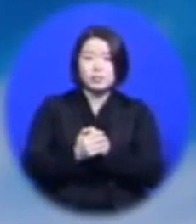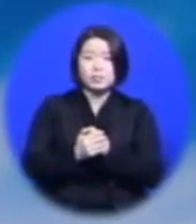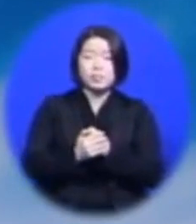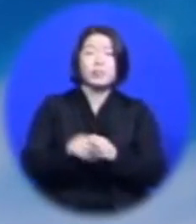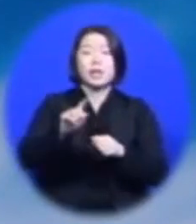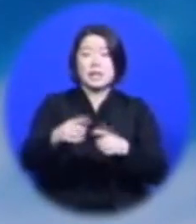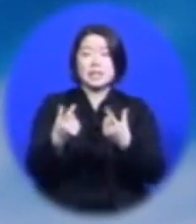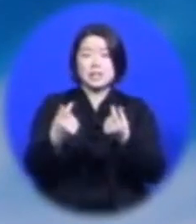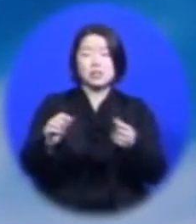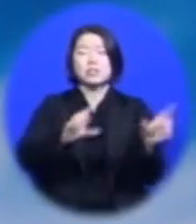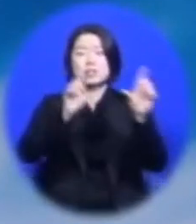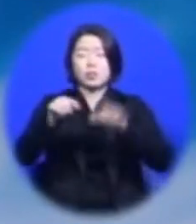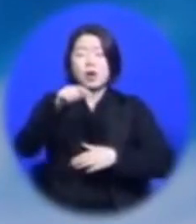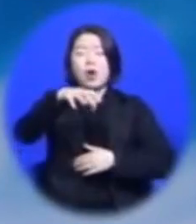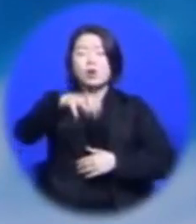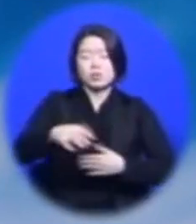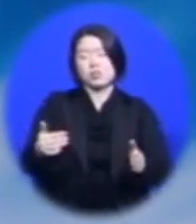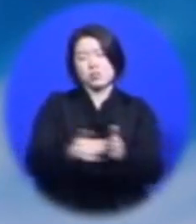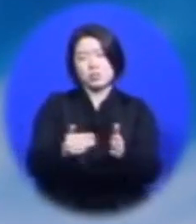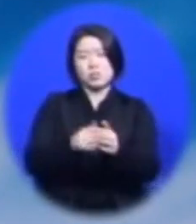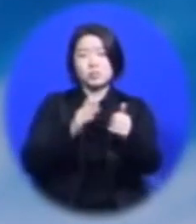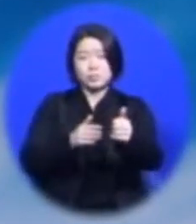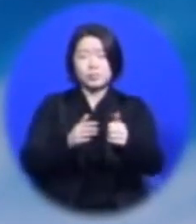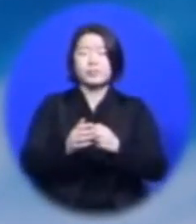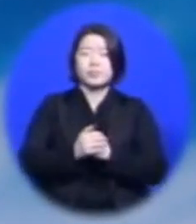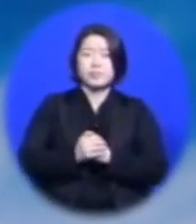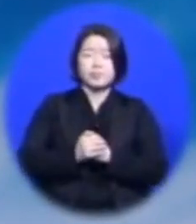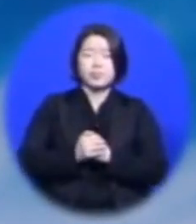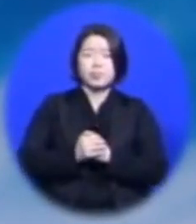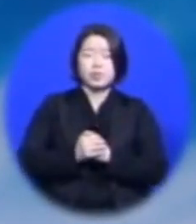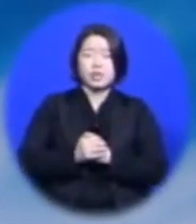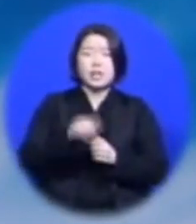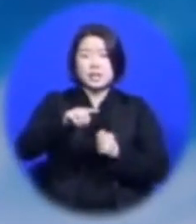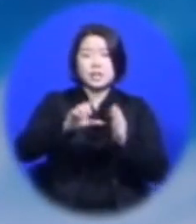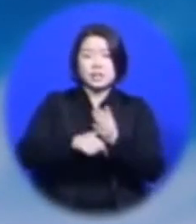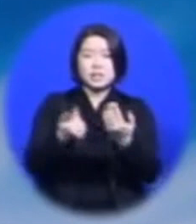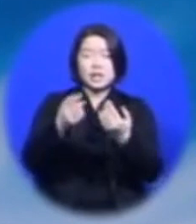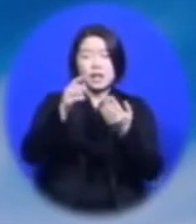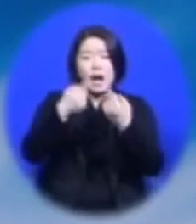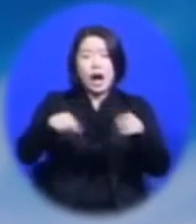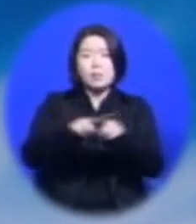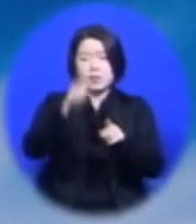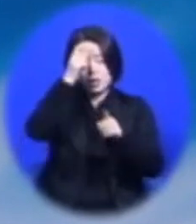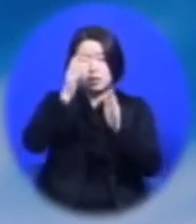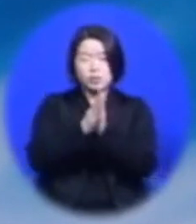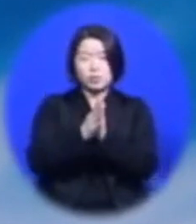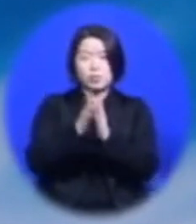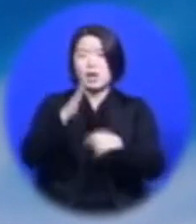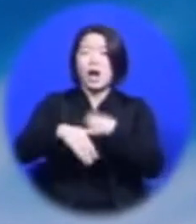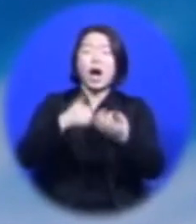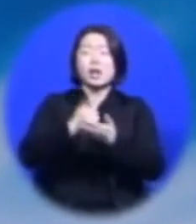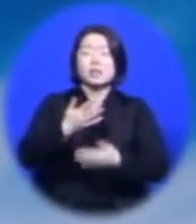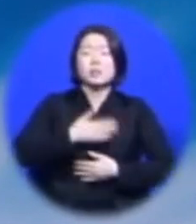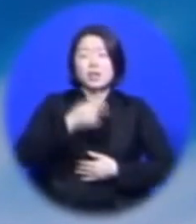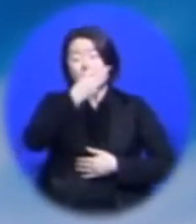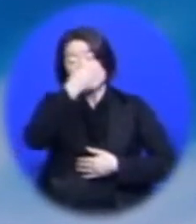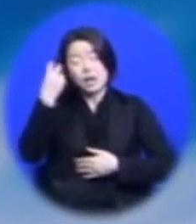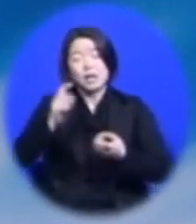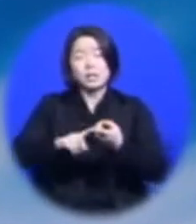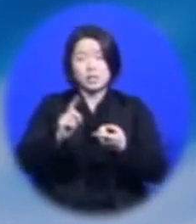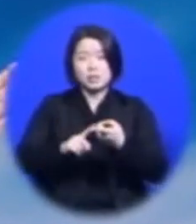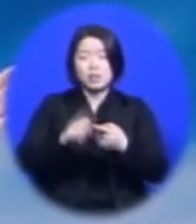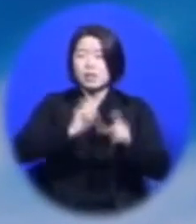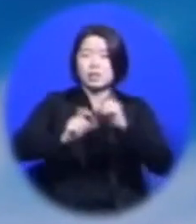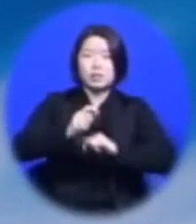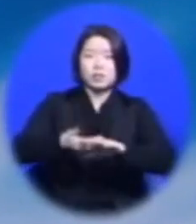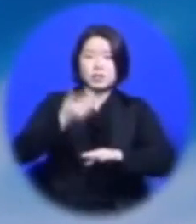이런 생활은 여기서 끝내야 됩니다. 그러므로 이 시간 같이 기도하십시오. 하나님, 제가 잠이 들어있는 상태에서 더